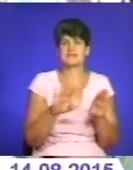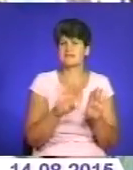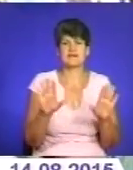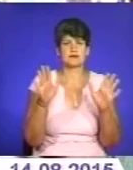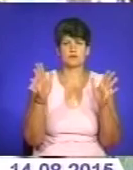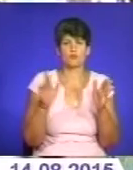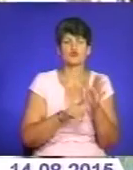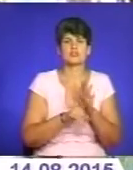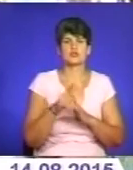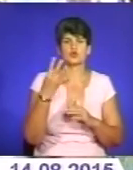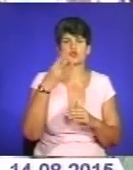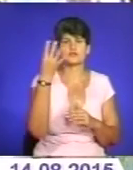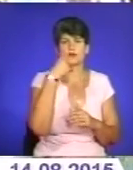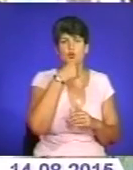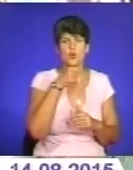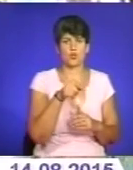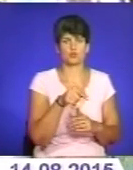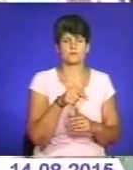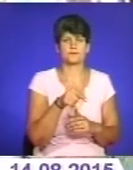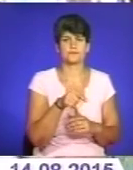що починаючи з 44-го року